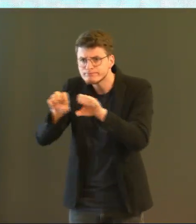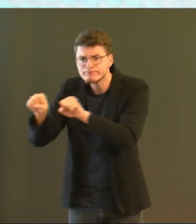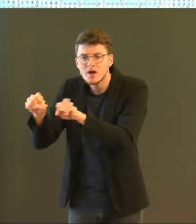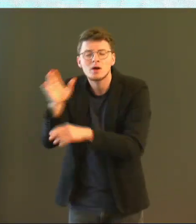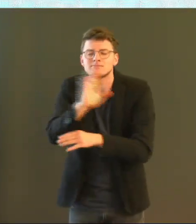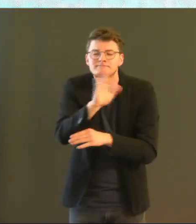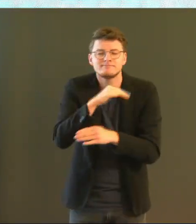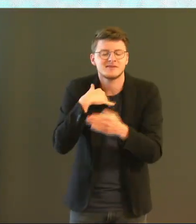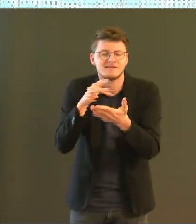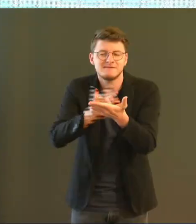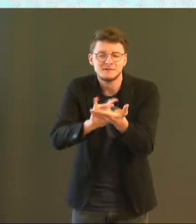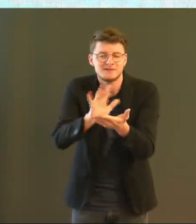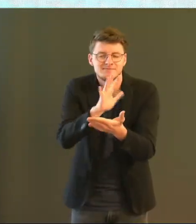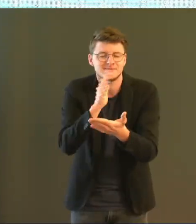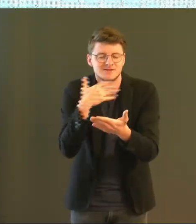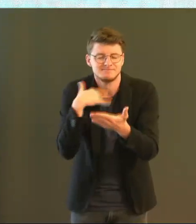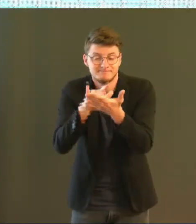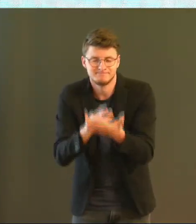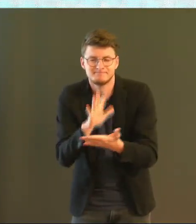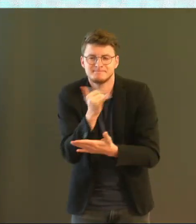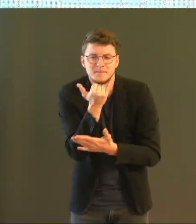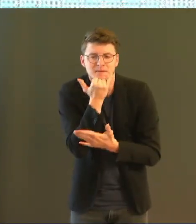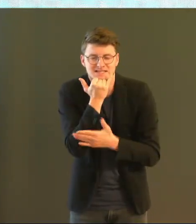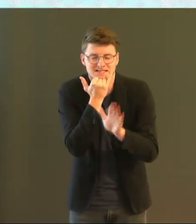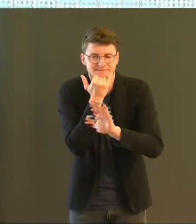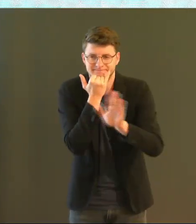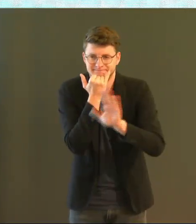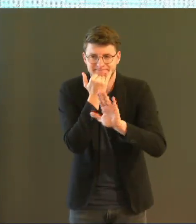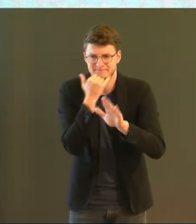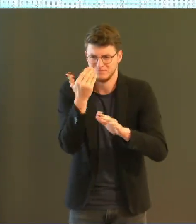ministre de reading